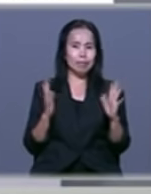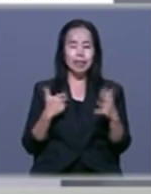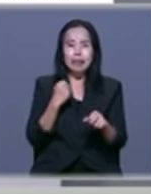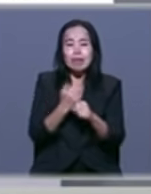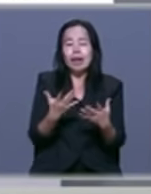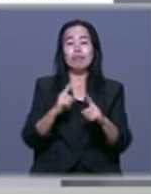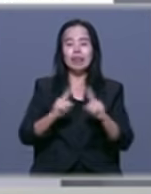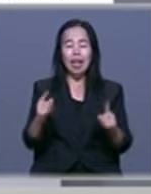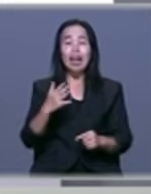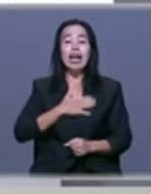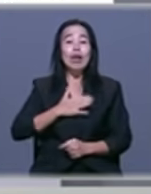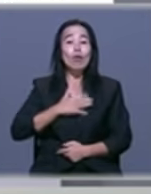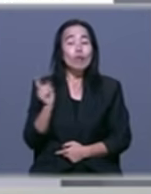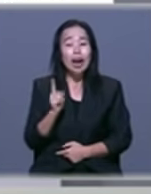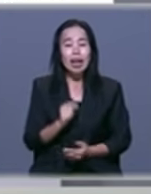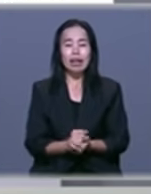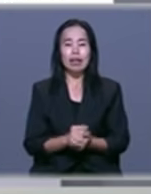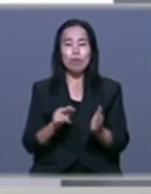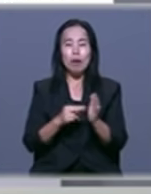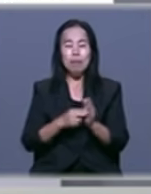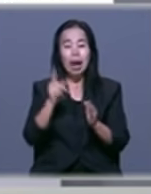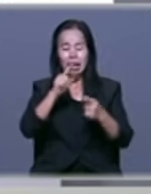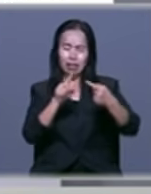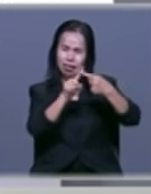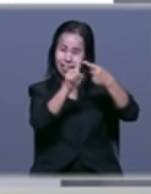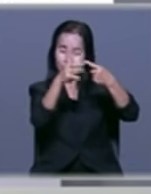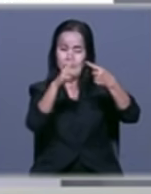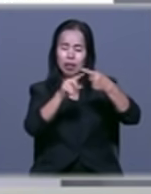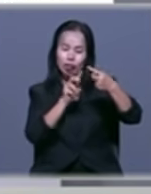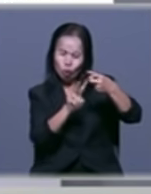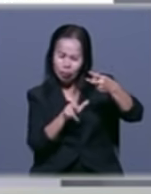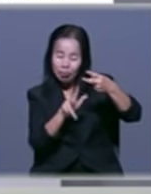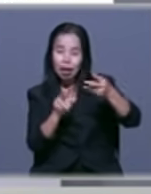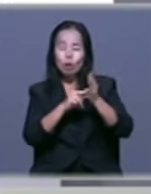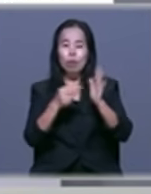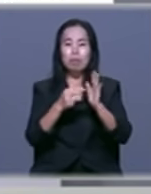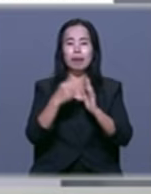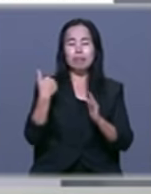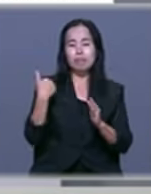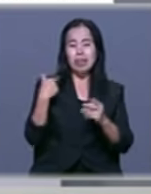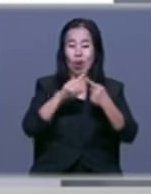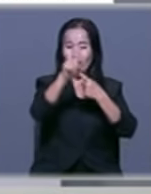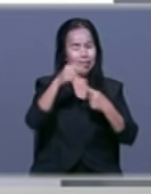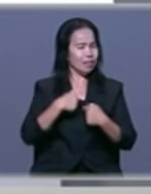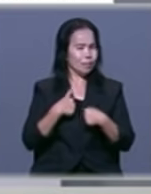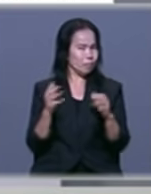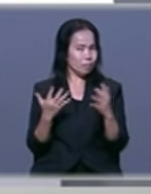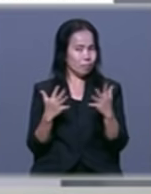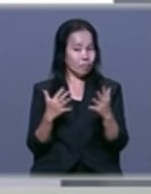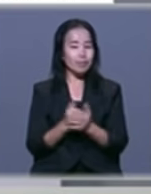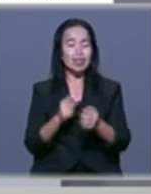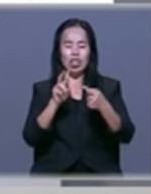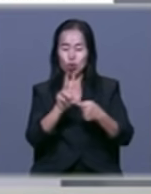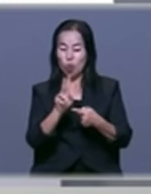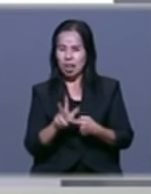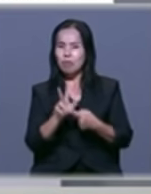ราเนี่ยจะไปแบบคล้ายๆว่าสุ่มเสี่ยงข้อหนึ่งข้อสองอะไรต่างๆเนี่ยนะฮะก็คือว่าแต่อันหนึ่งข้อหนึ่งไม่สุ่มเสี่ยงหรอกคือคุมเสียงข้อ2